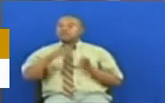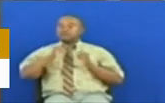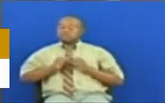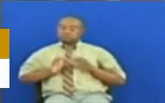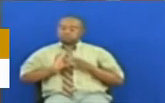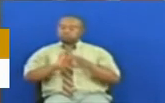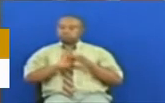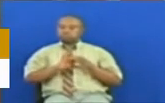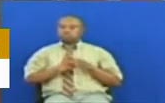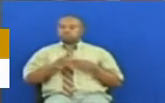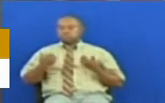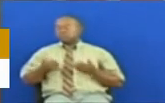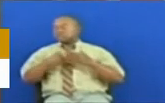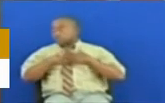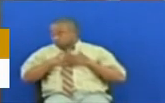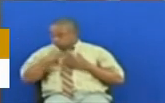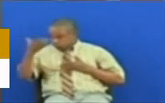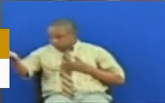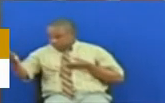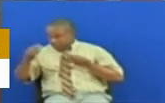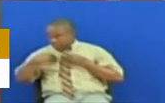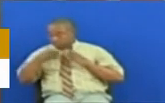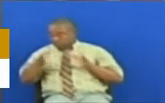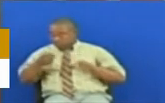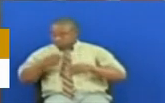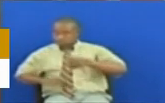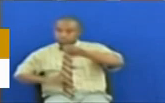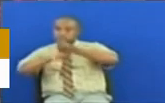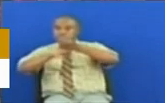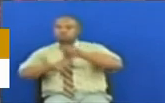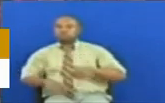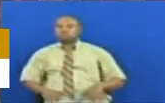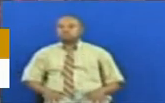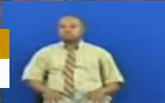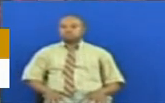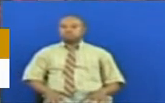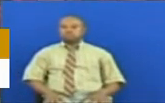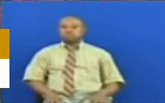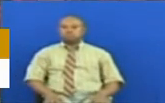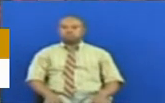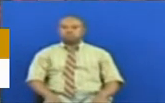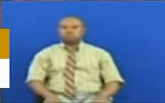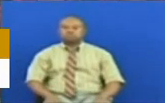Speaker, nashukuru sana kunipa nafasi, naunga mkono hoja.